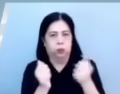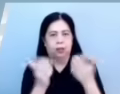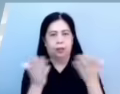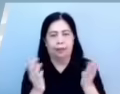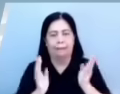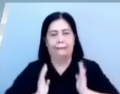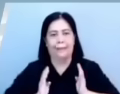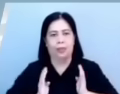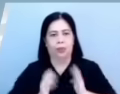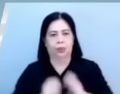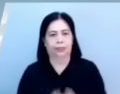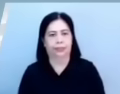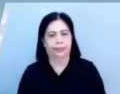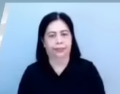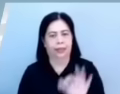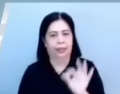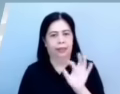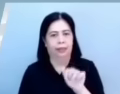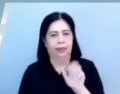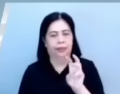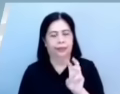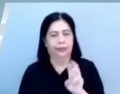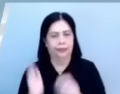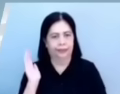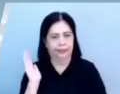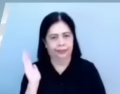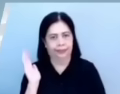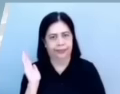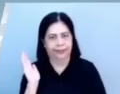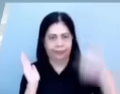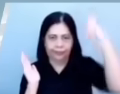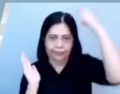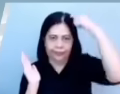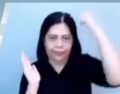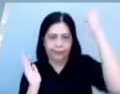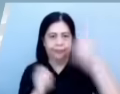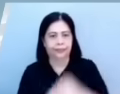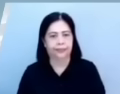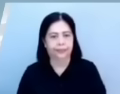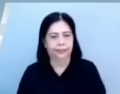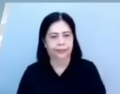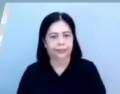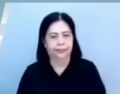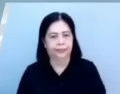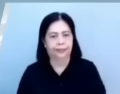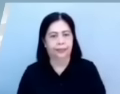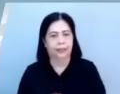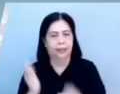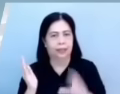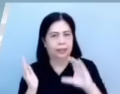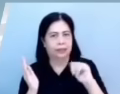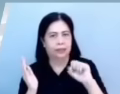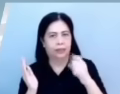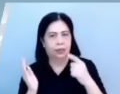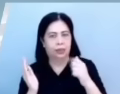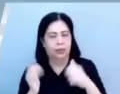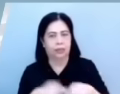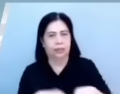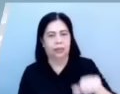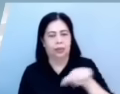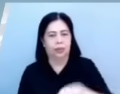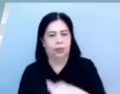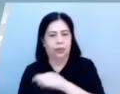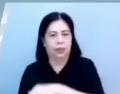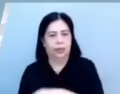City, 19.6 degrees Celsius sa Basco, Batanes, 23 degrees Celsius sa Kasiguran, Aurora,